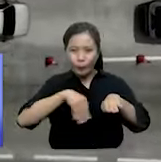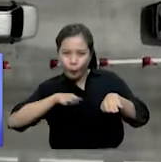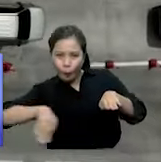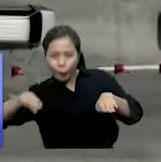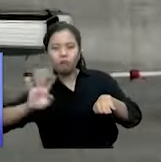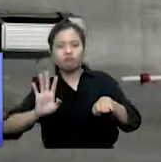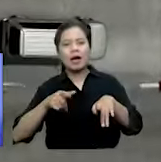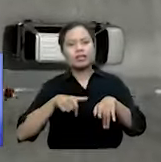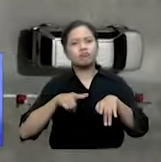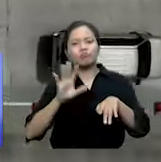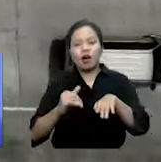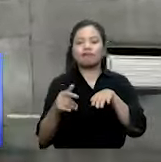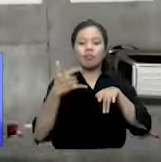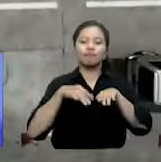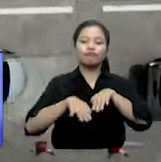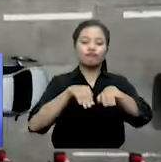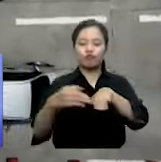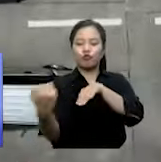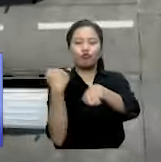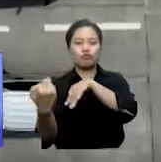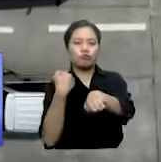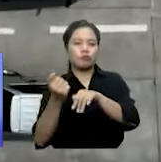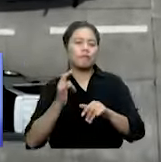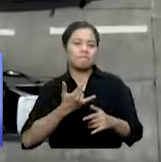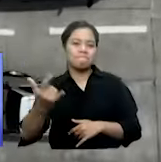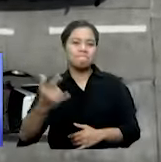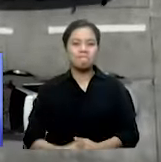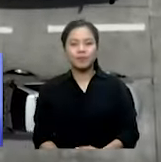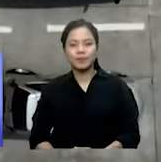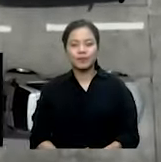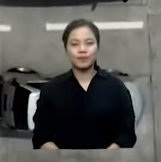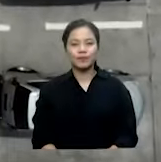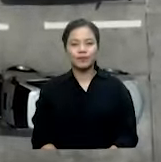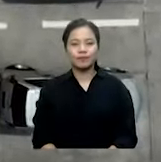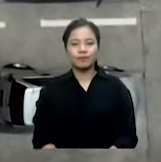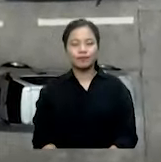rekayasa contrafow dan juga one way sudah tidak lagi diterapkan untuk